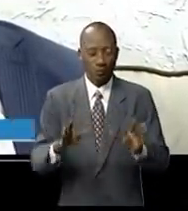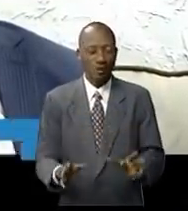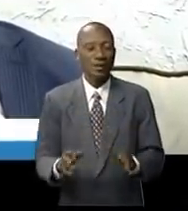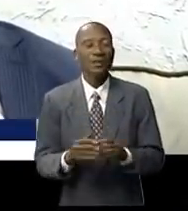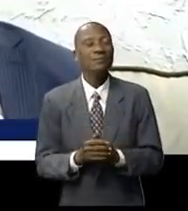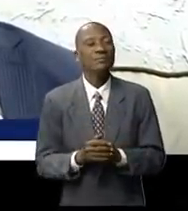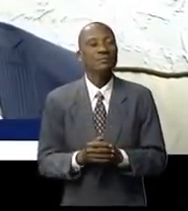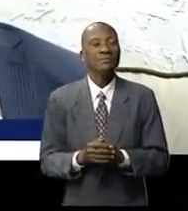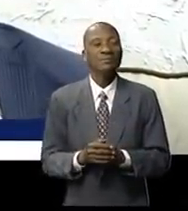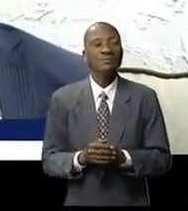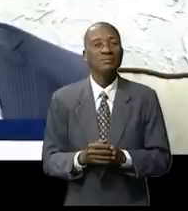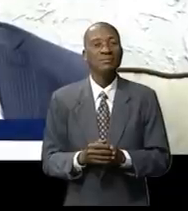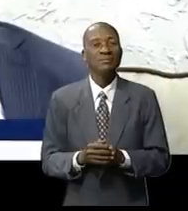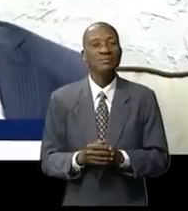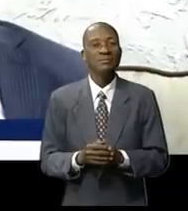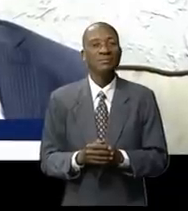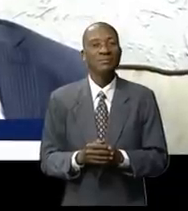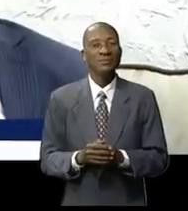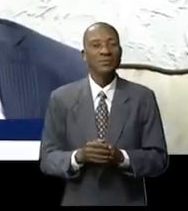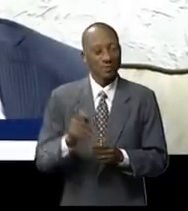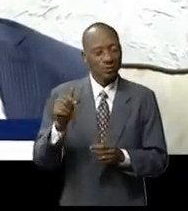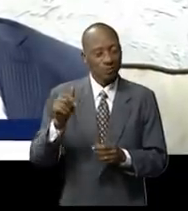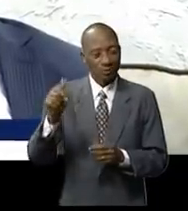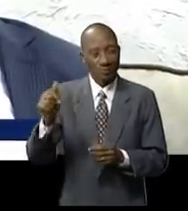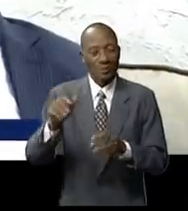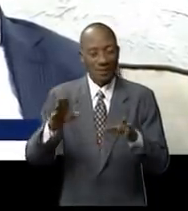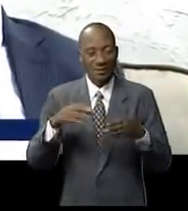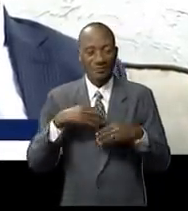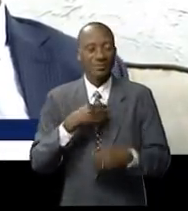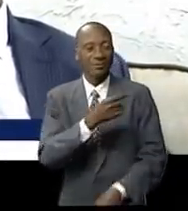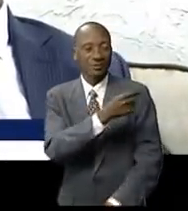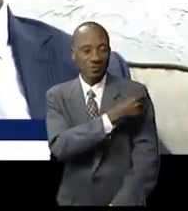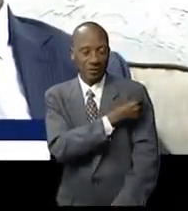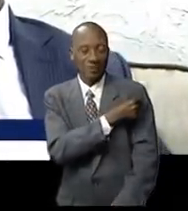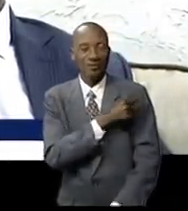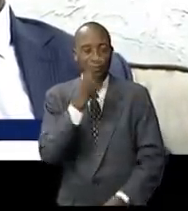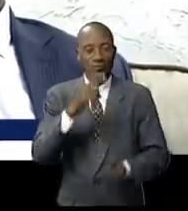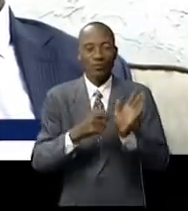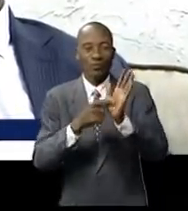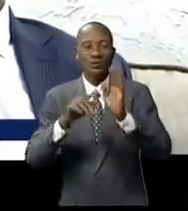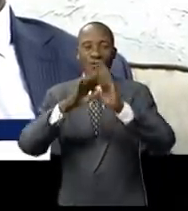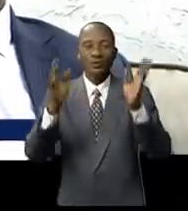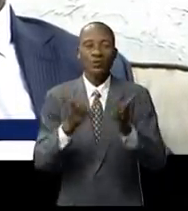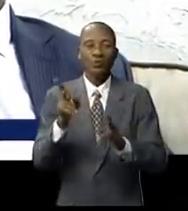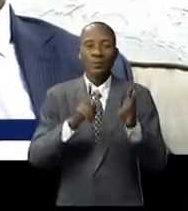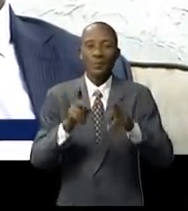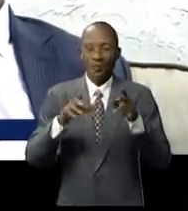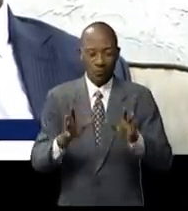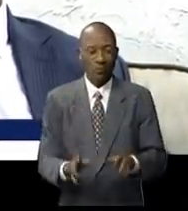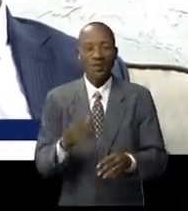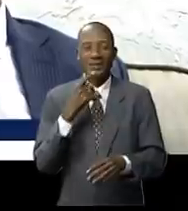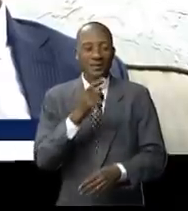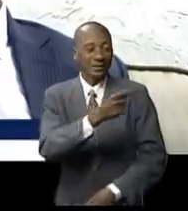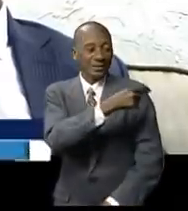Avec raison, parce que c'est lui le garant de la sécurité et du bien-être de tous les Congolais. Et il a pris la mesure depuis